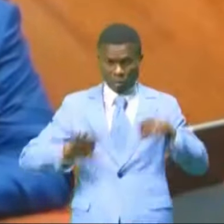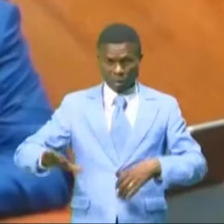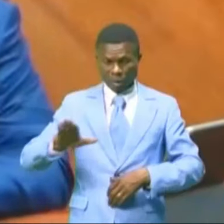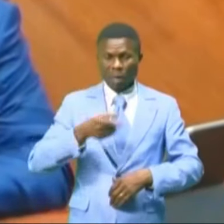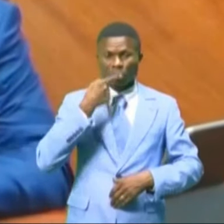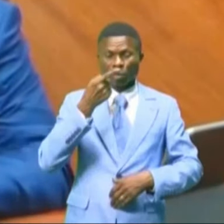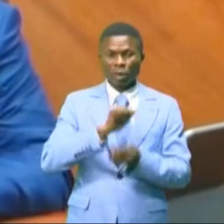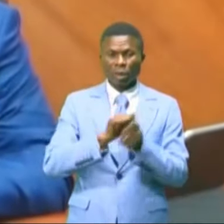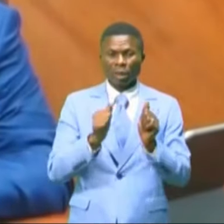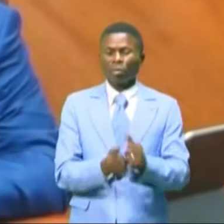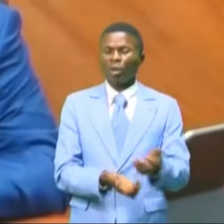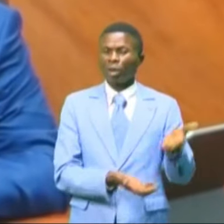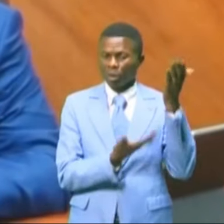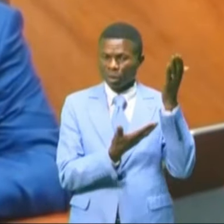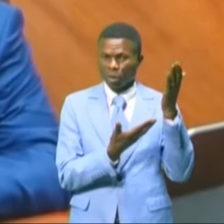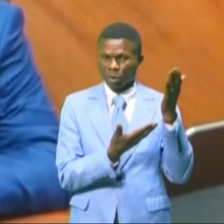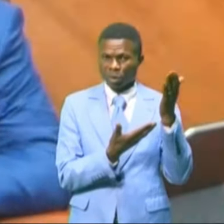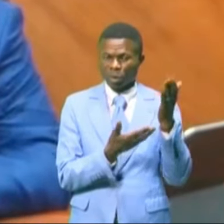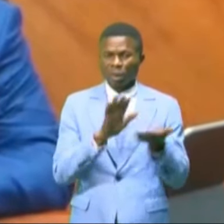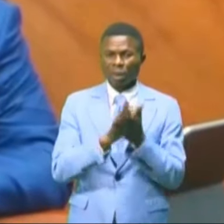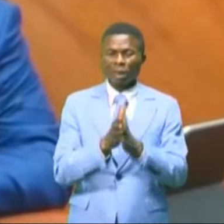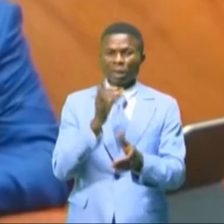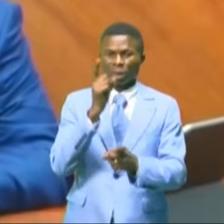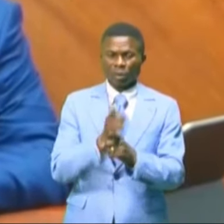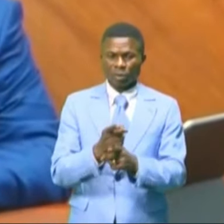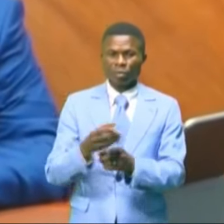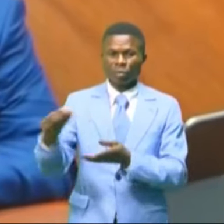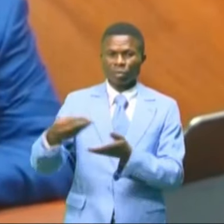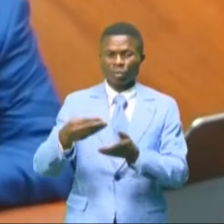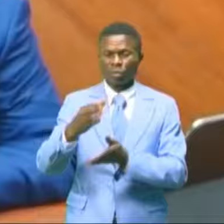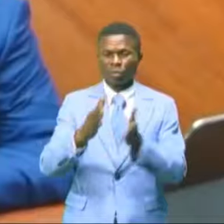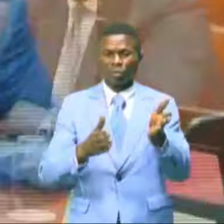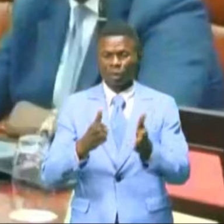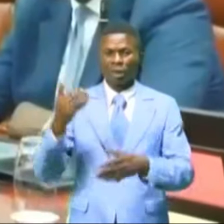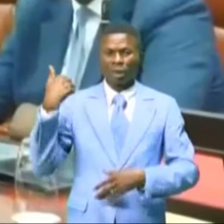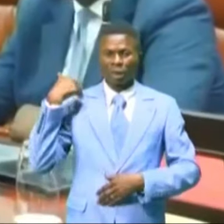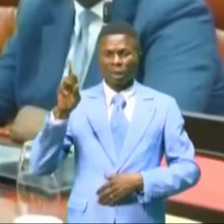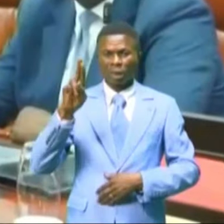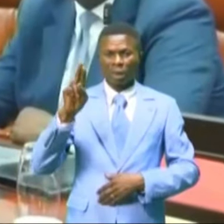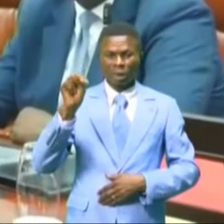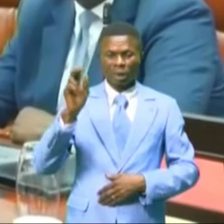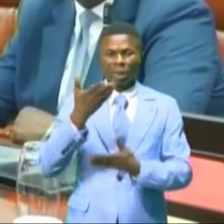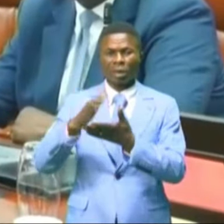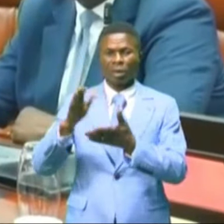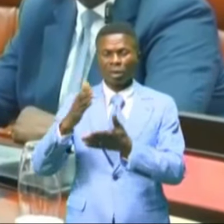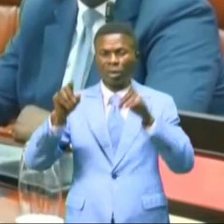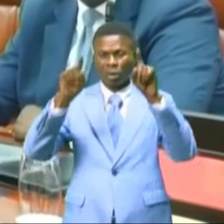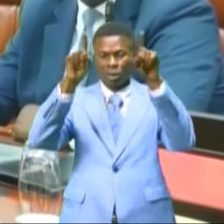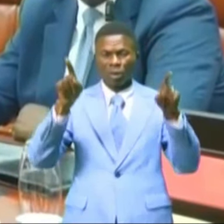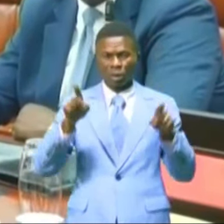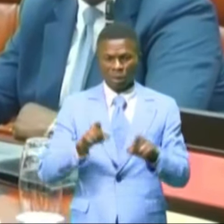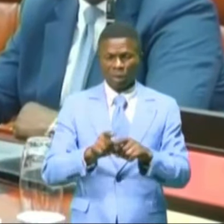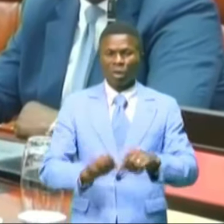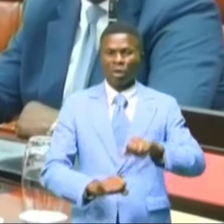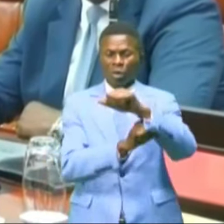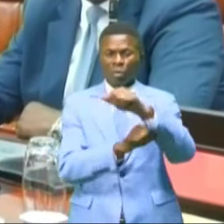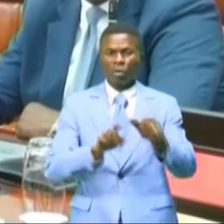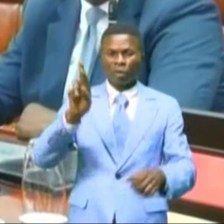porté sur la nécessité de rendre effective la collecte de la redevance par les télédistributeurs au profit de la télévision